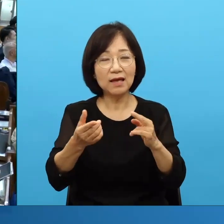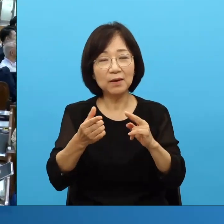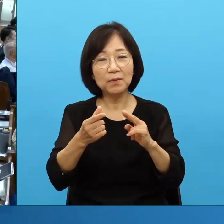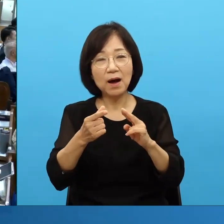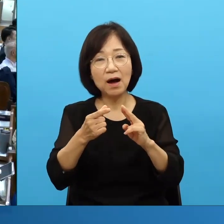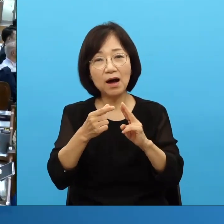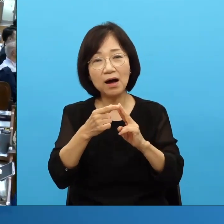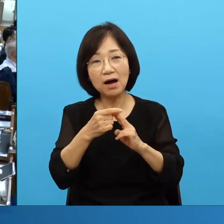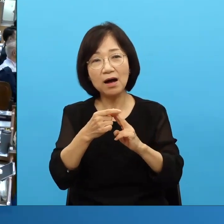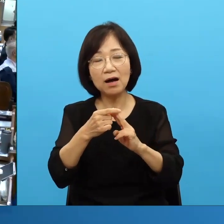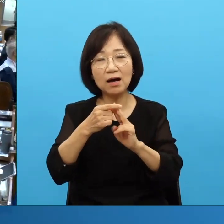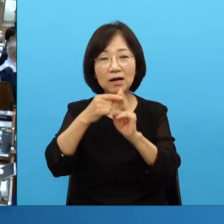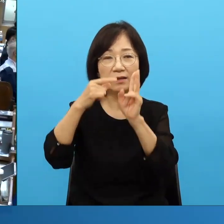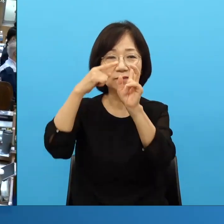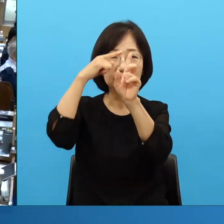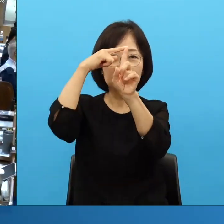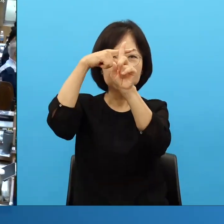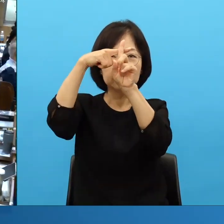교제와